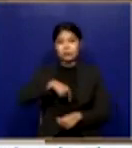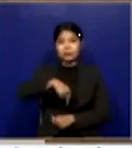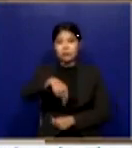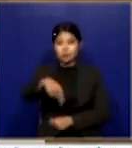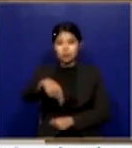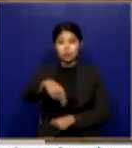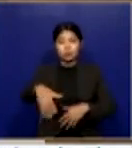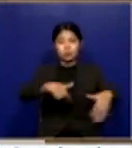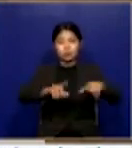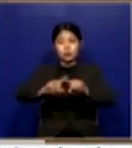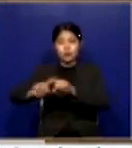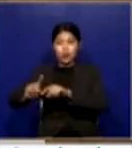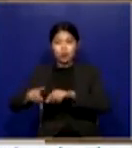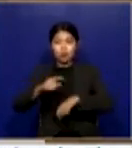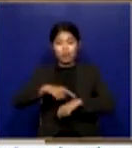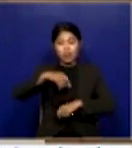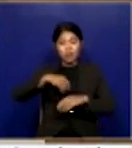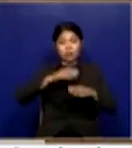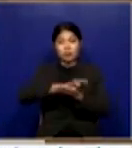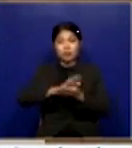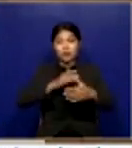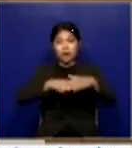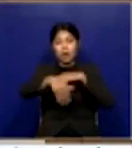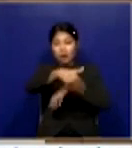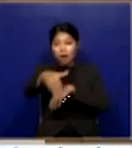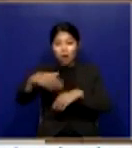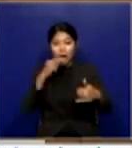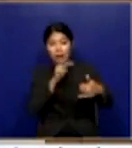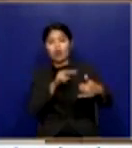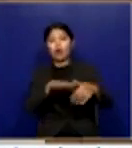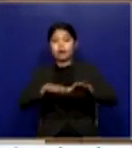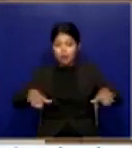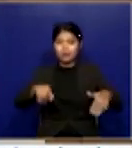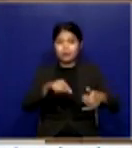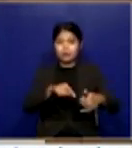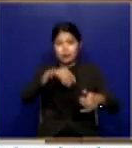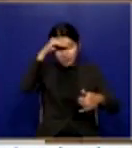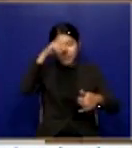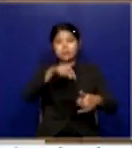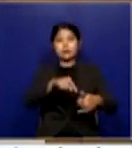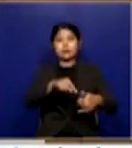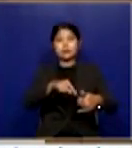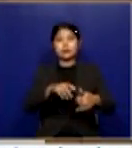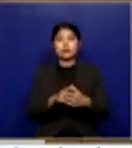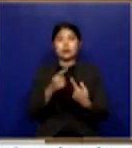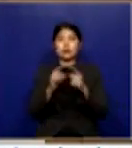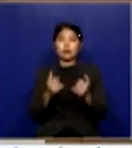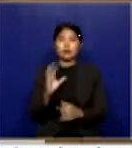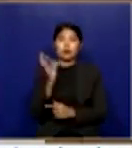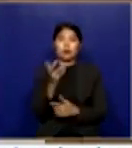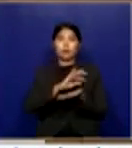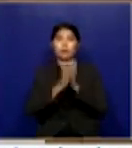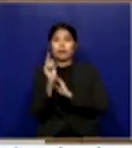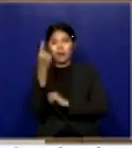ตามพื้นที่ต่างๆนอกเวลาเรียนก็จะไม่ถูกทำร้ายนั่นคือวัตถุประสงค์แรกแต่วันนี้รถมันติดแล้ว